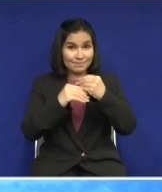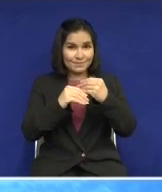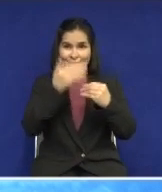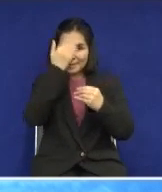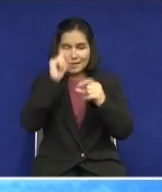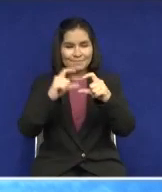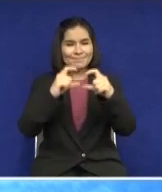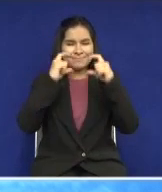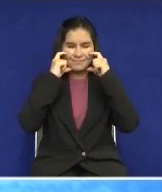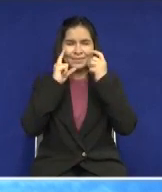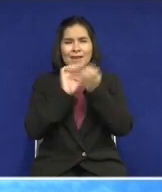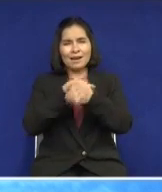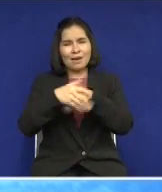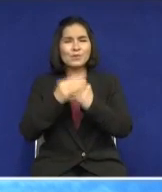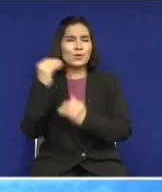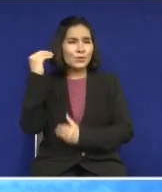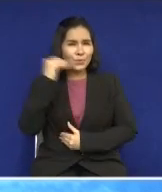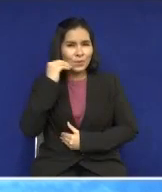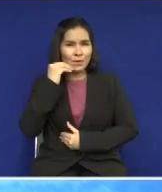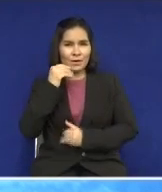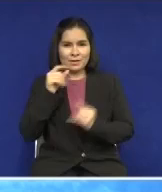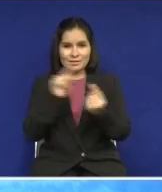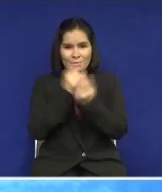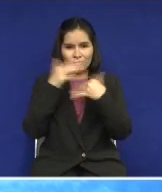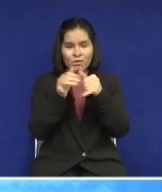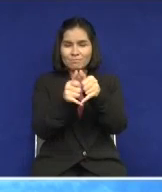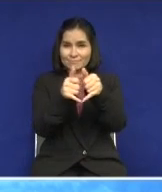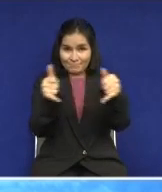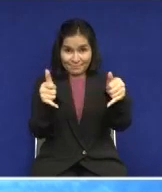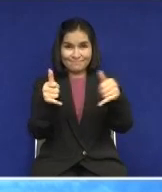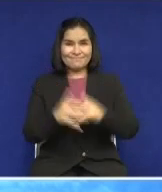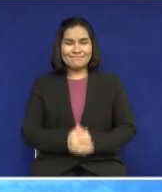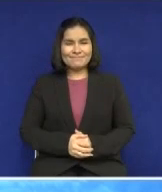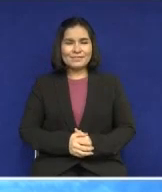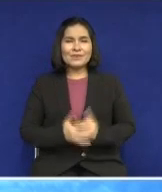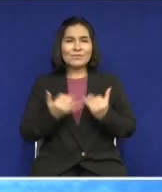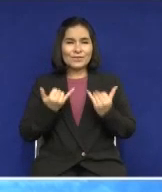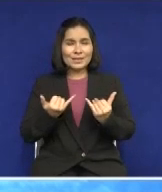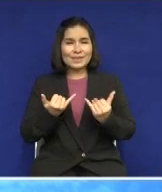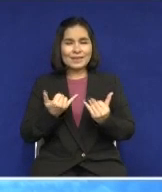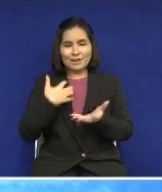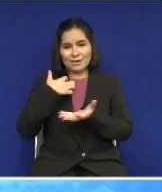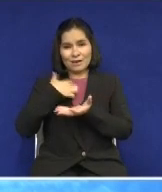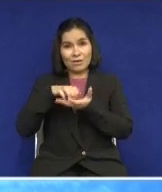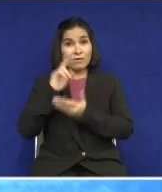อนามัยล้างมือบ่อยๆแล้วก็รักษาระยะห่างทางสังคมค่ะสำหรับวันนี้ขอจบ